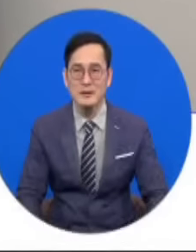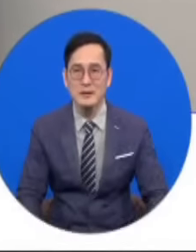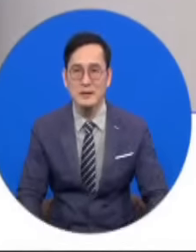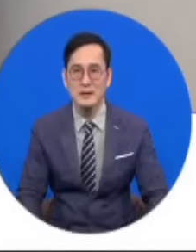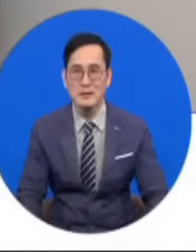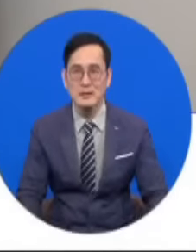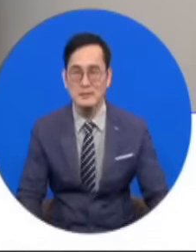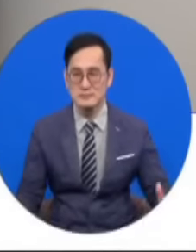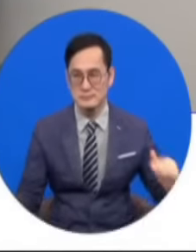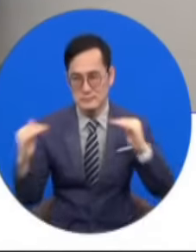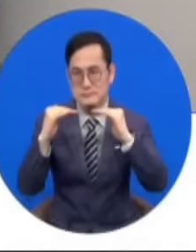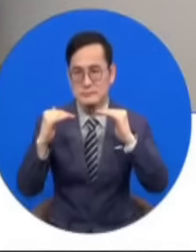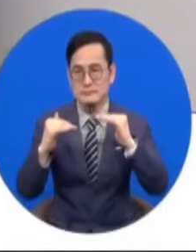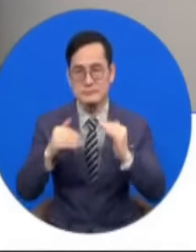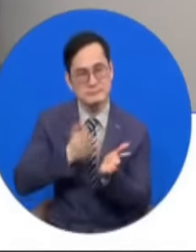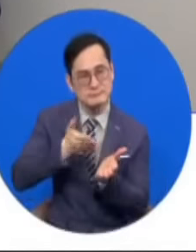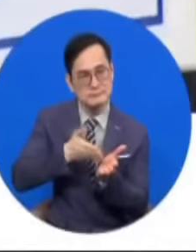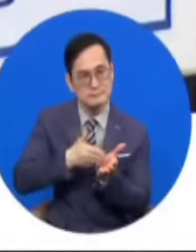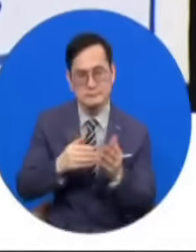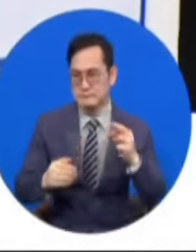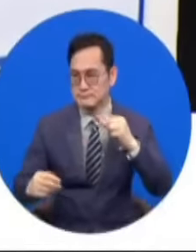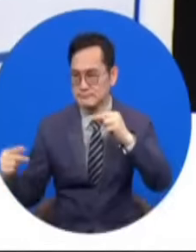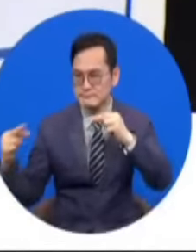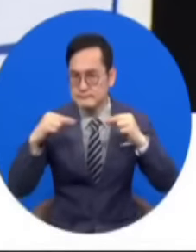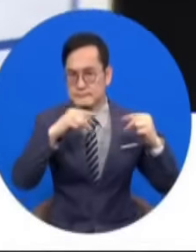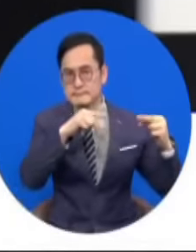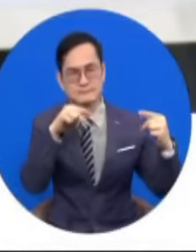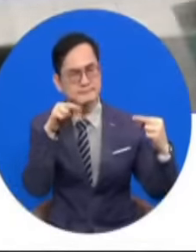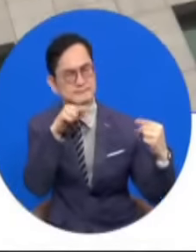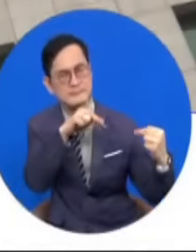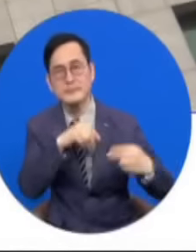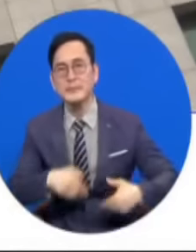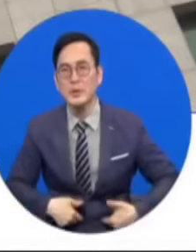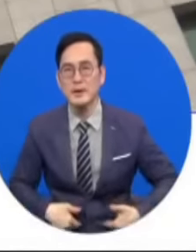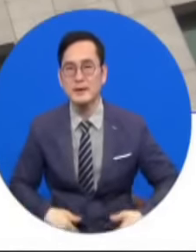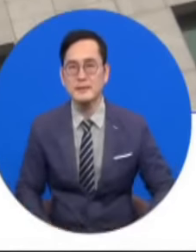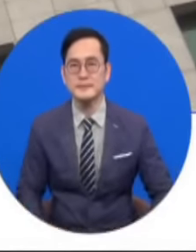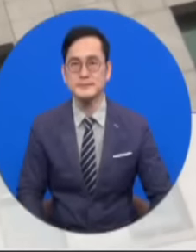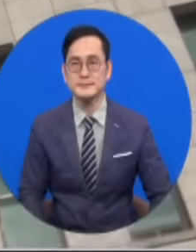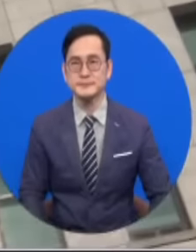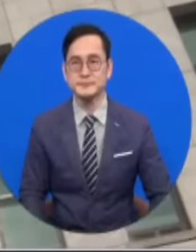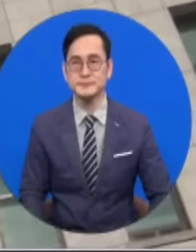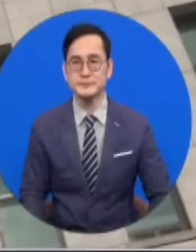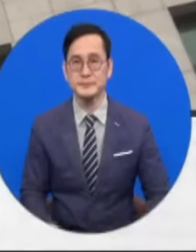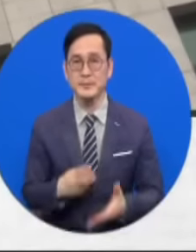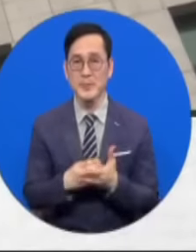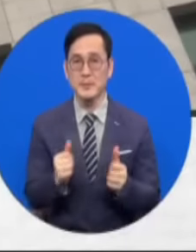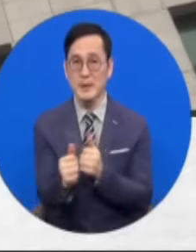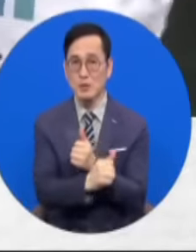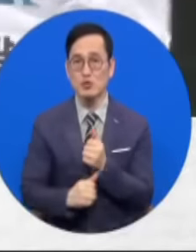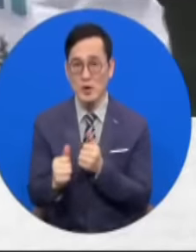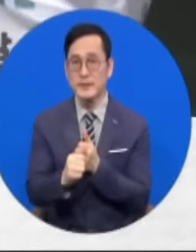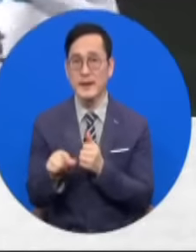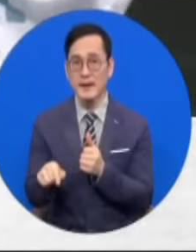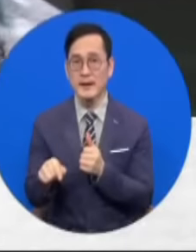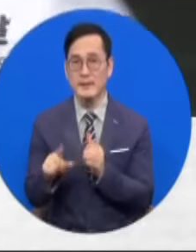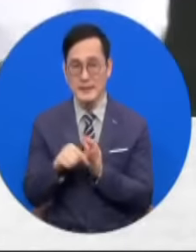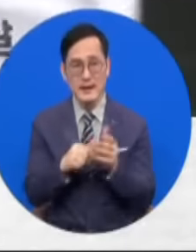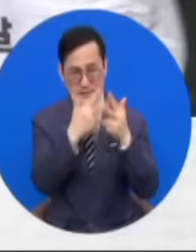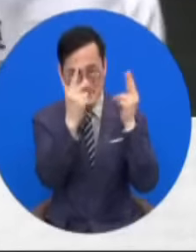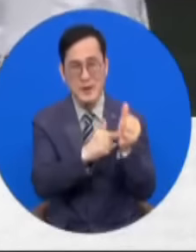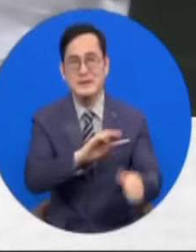동등 입장에서 주장할 거 주장해야 돼요 그래서 저 법사위 조사를 통해서 만천하에 이재명 대표가 무슨